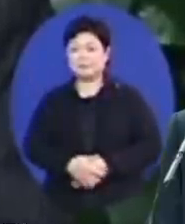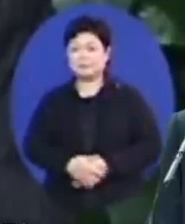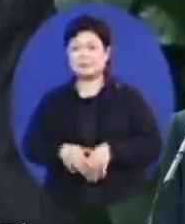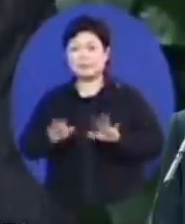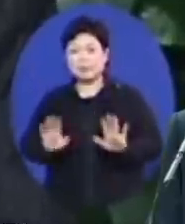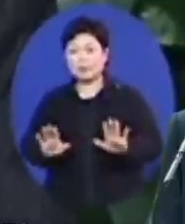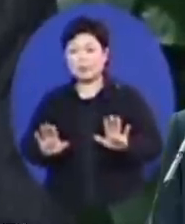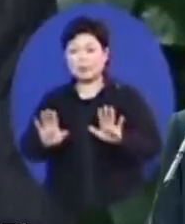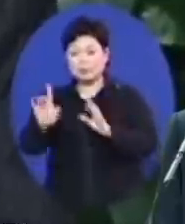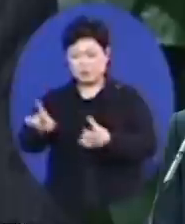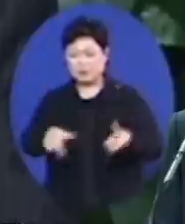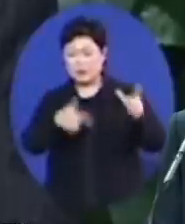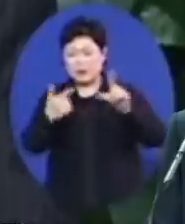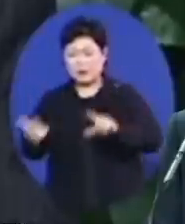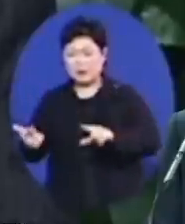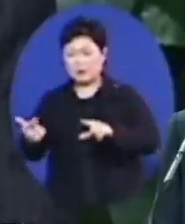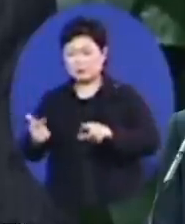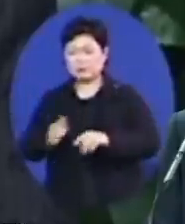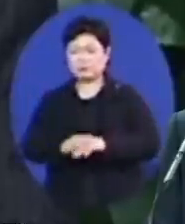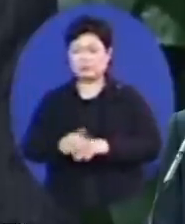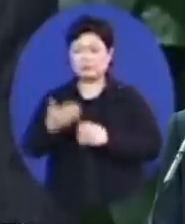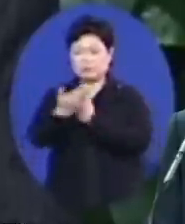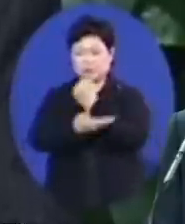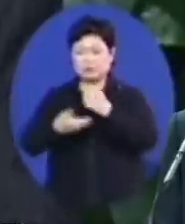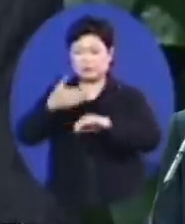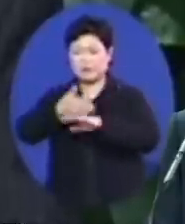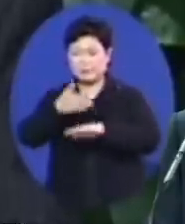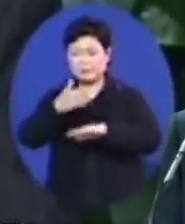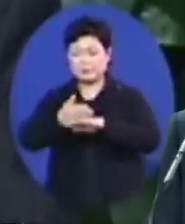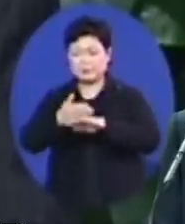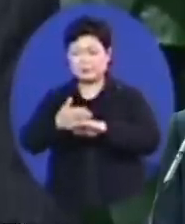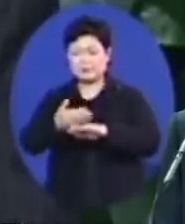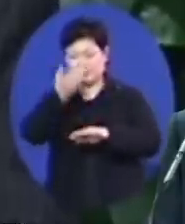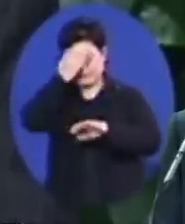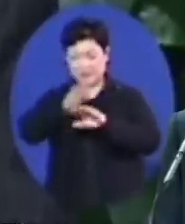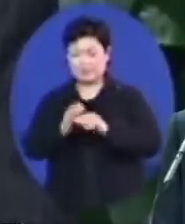오늘 하루 추수감사 예배를 드리고 내일부터는